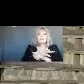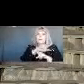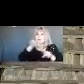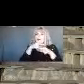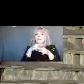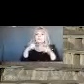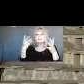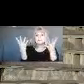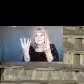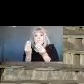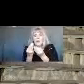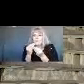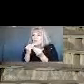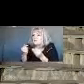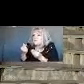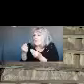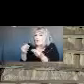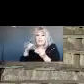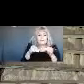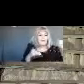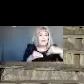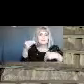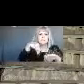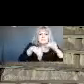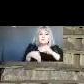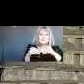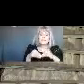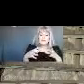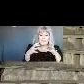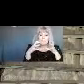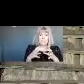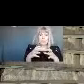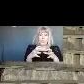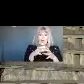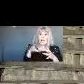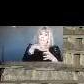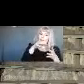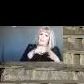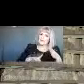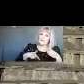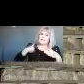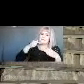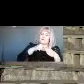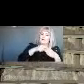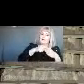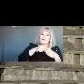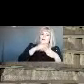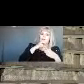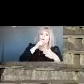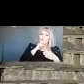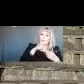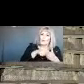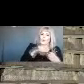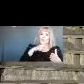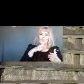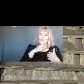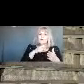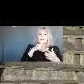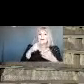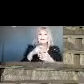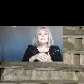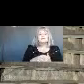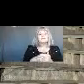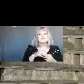pool ingooi en saam lewe as een familie. Dis wat hierdie mense doen. Hoekom? Want hulle is nou